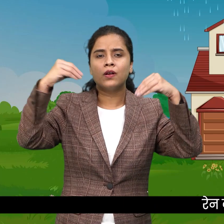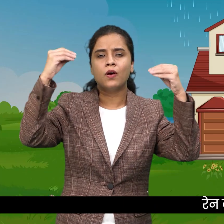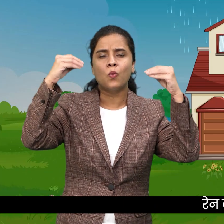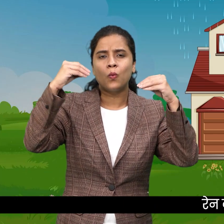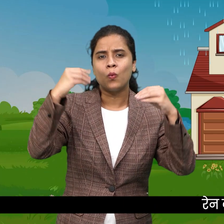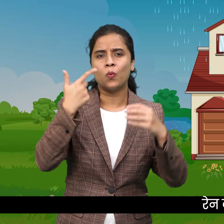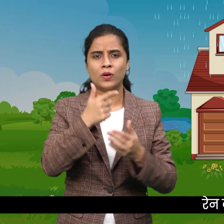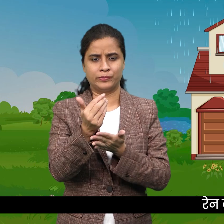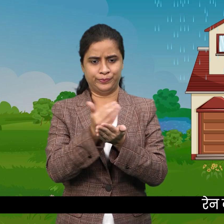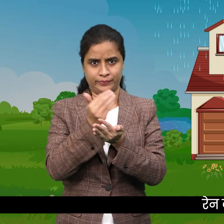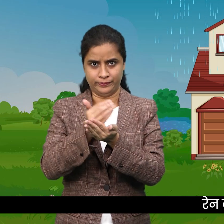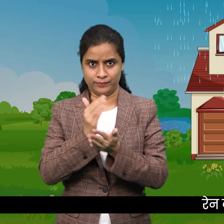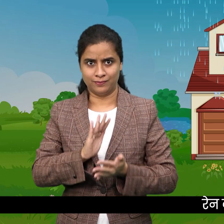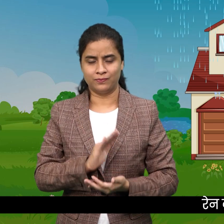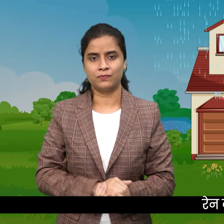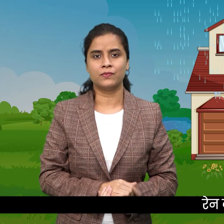रेन वॉटर हार्वेस्टिंग